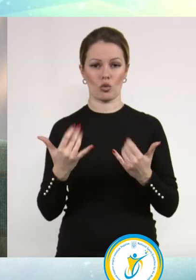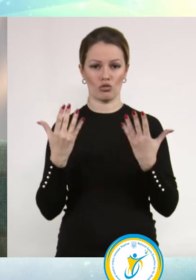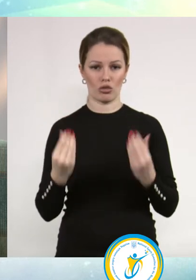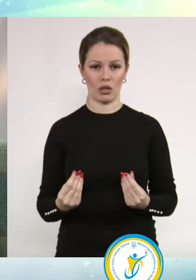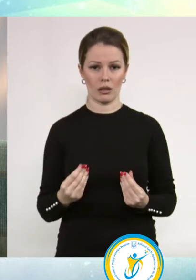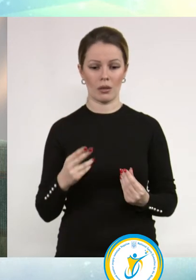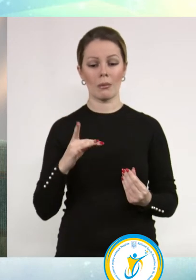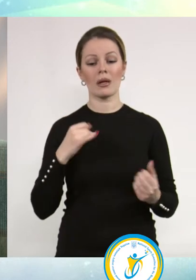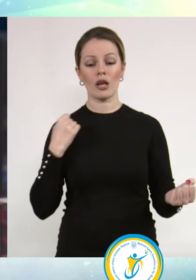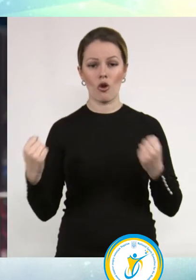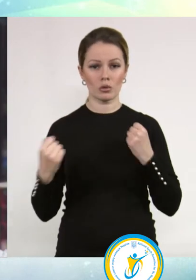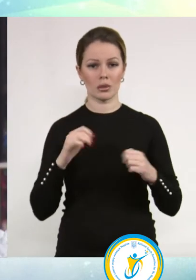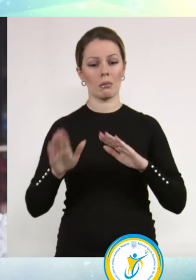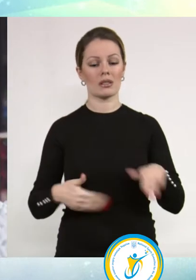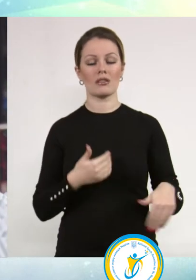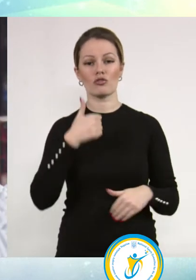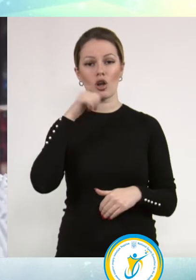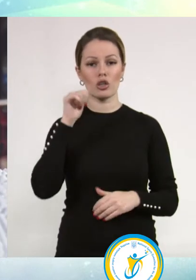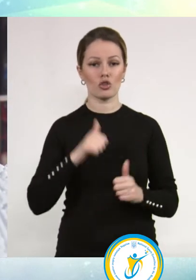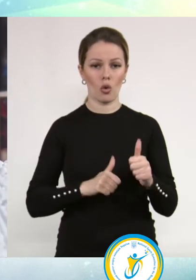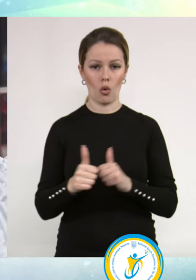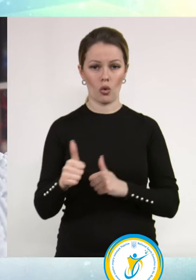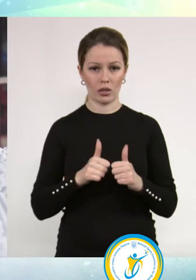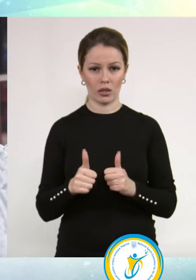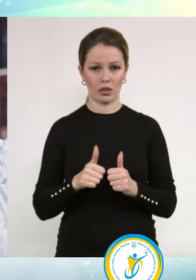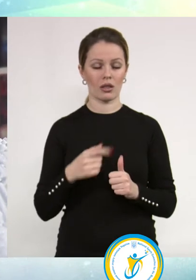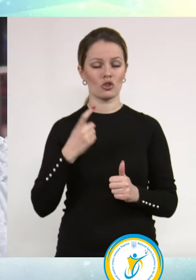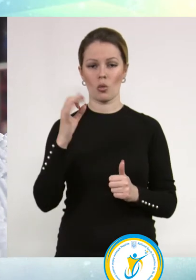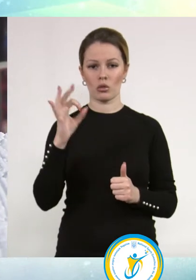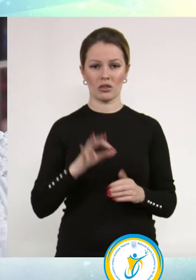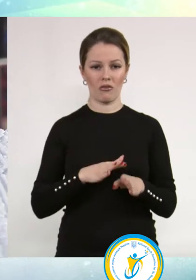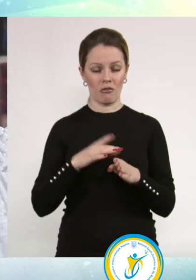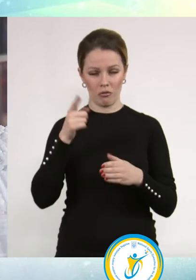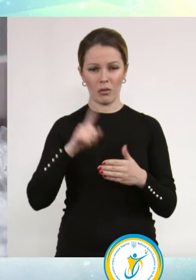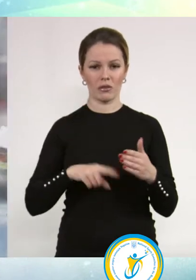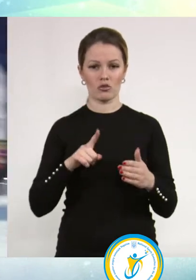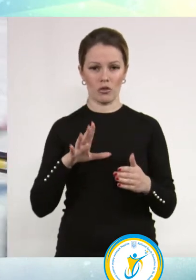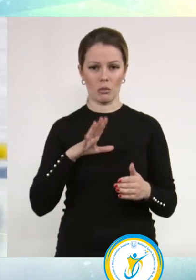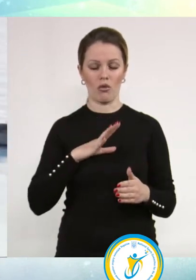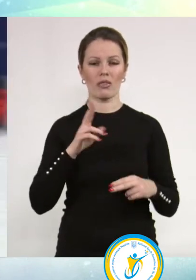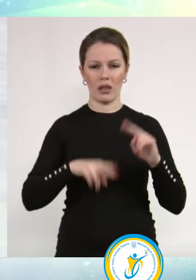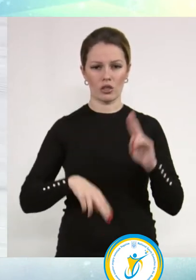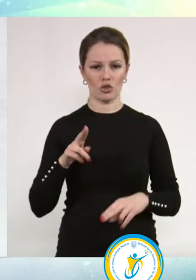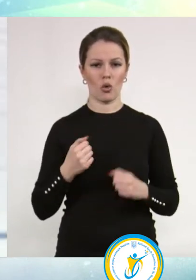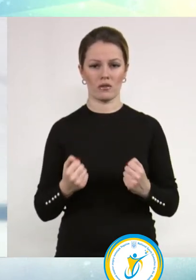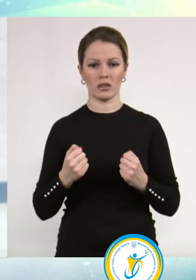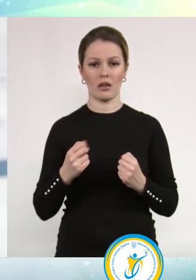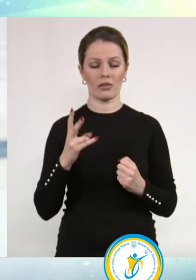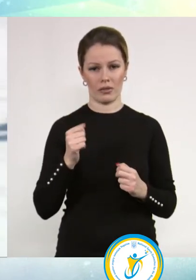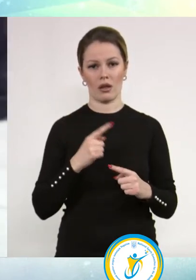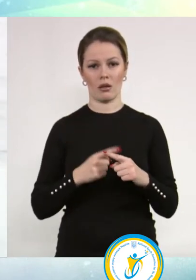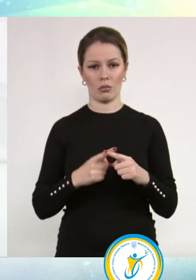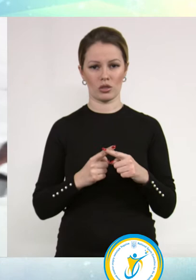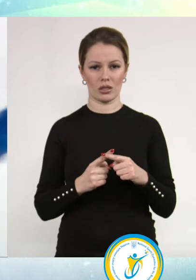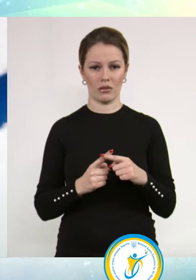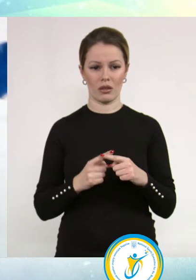При розмінці, після вчорашньої гонки, я 100% впевнена, що він настроївся як на останній.